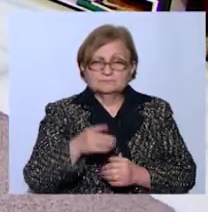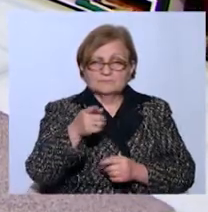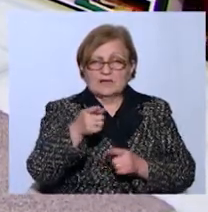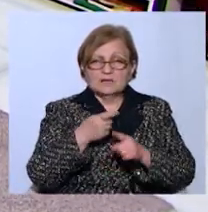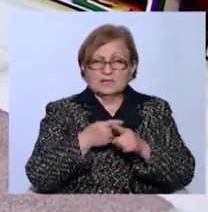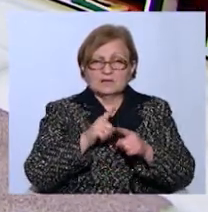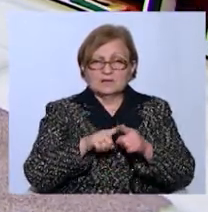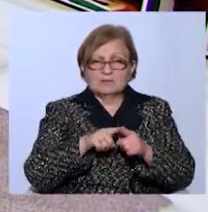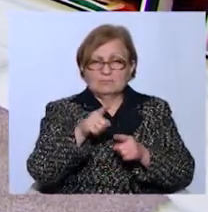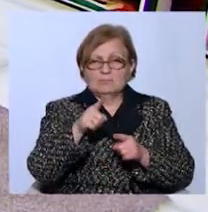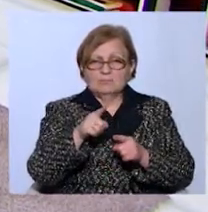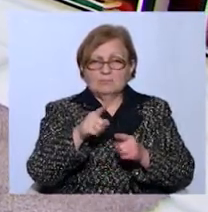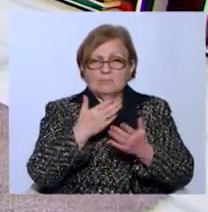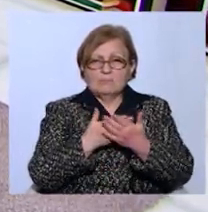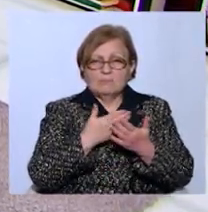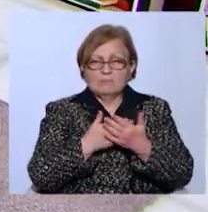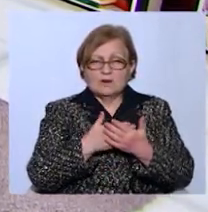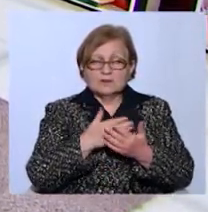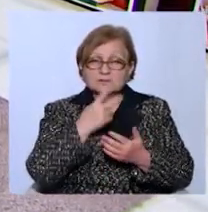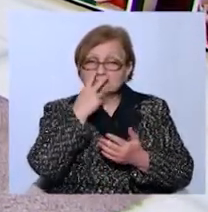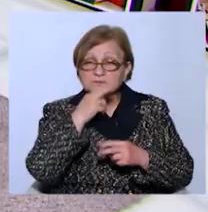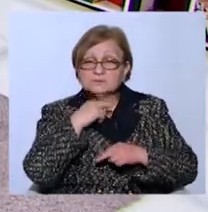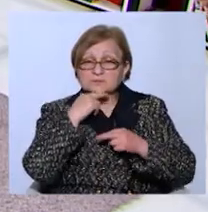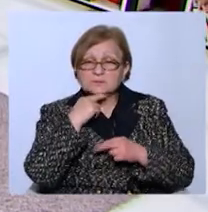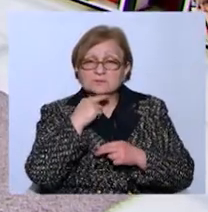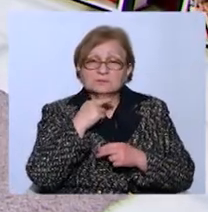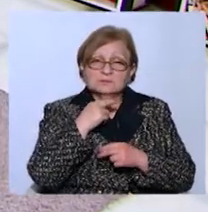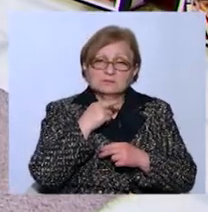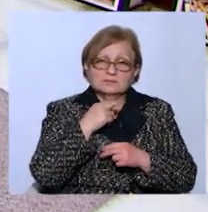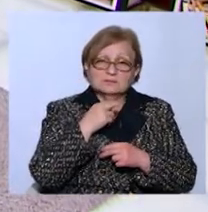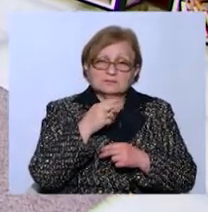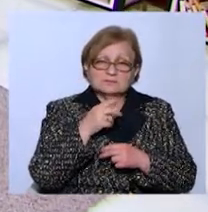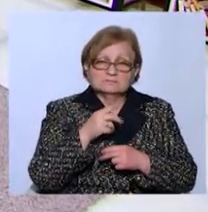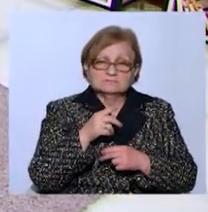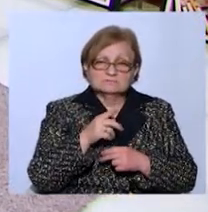მაგალითზეც დავხედოთ თუ რასთან ამახ საქმე. ეს არ მინდა ახლა.